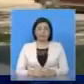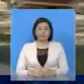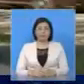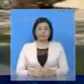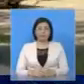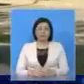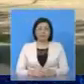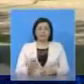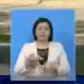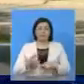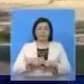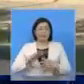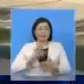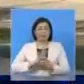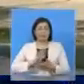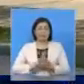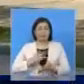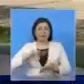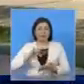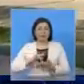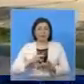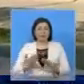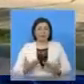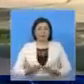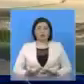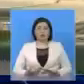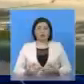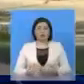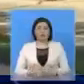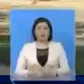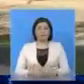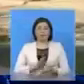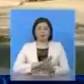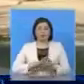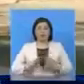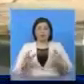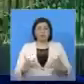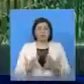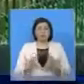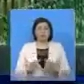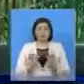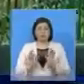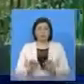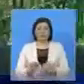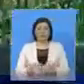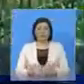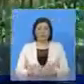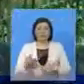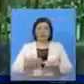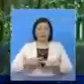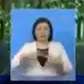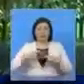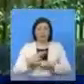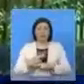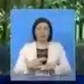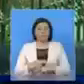Өткені лас болады, қазір қалалық жерде тұрып жатқаннан кейін тазалық сақтаған дұрыс деп ойлаймын. Олай дұрыс емес. Тастау керек,